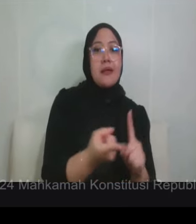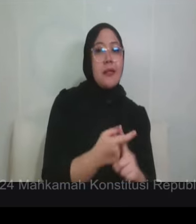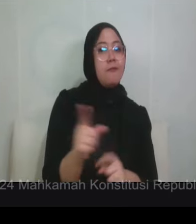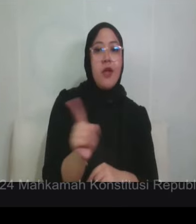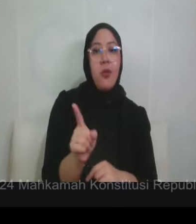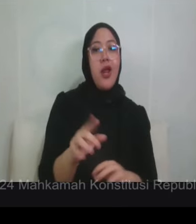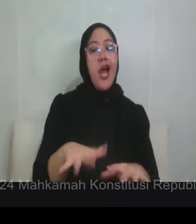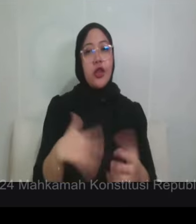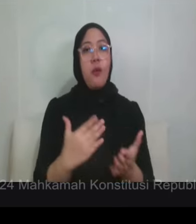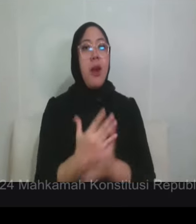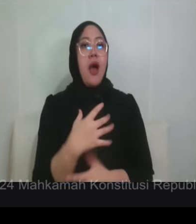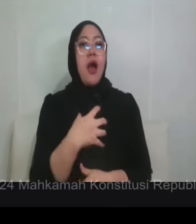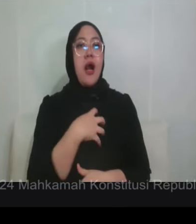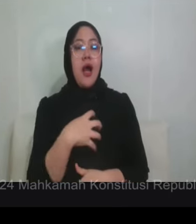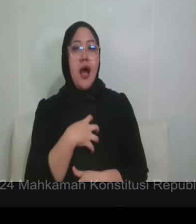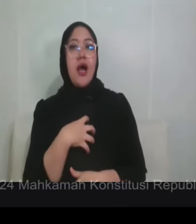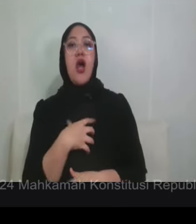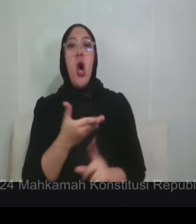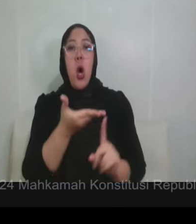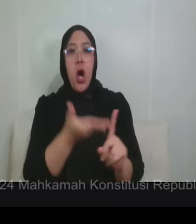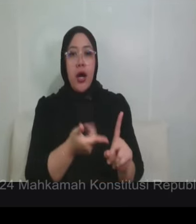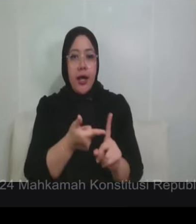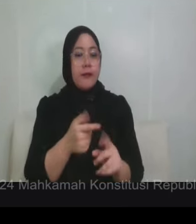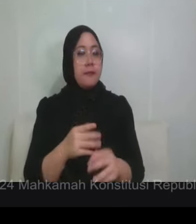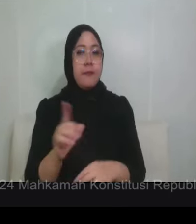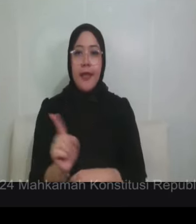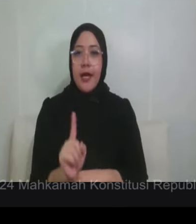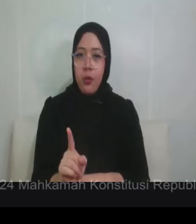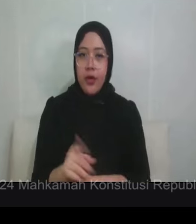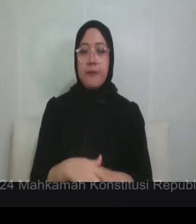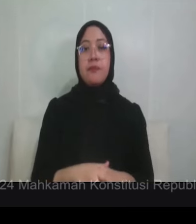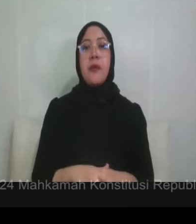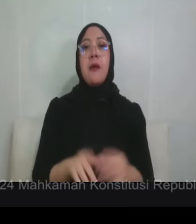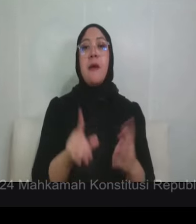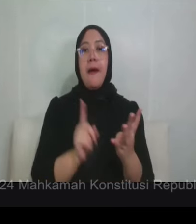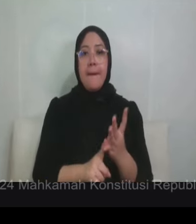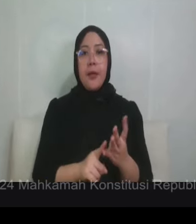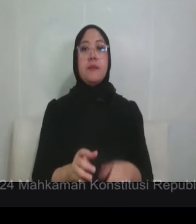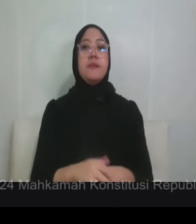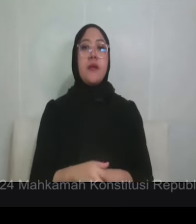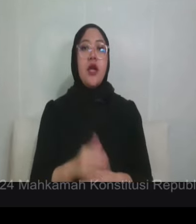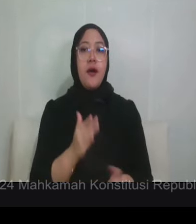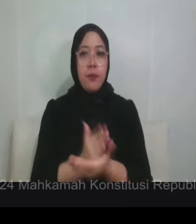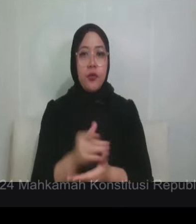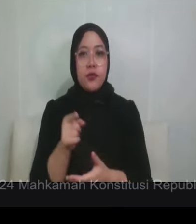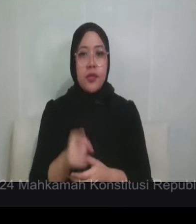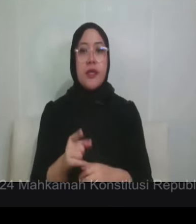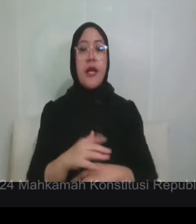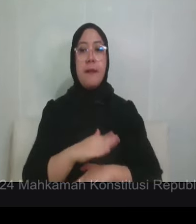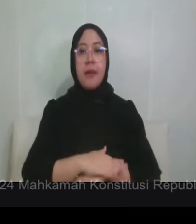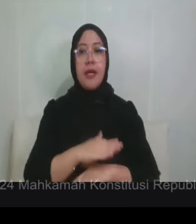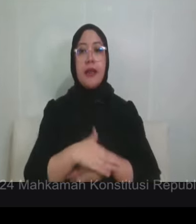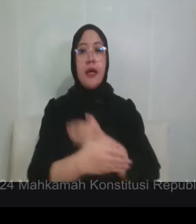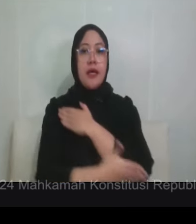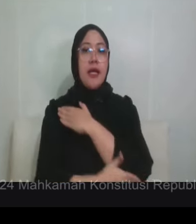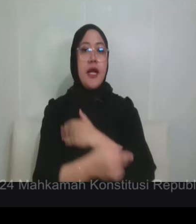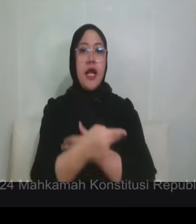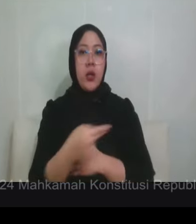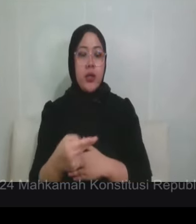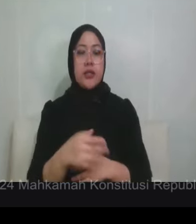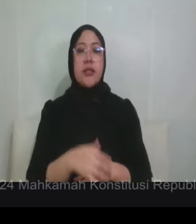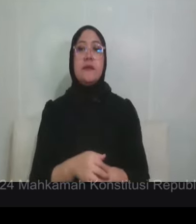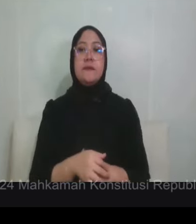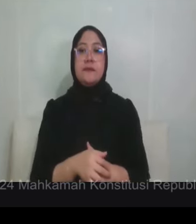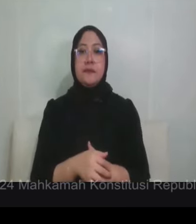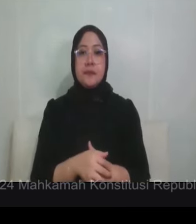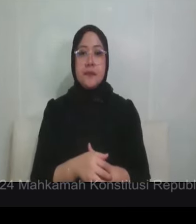asasi wajib pajak empat memerintahkan pemuatan putusan ini dalam berita negara Indonesia republik Indonesia